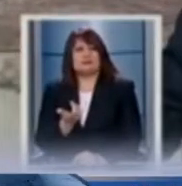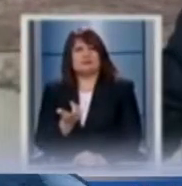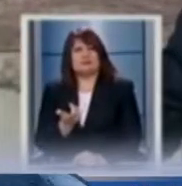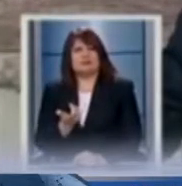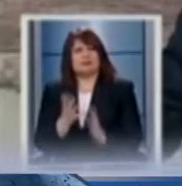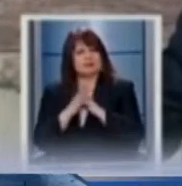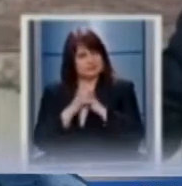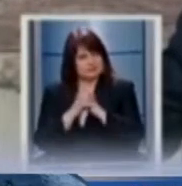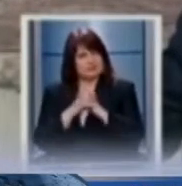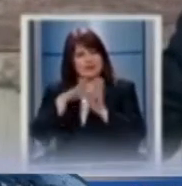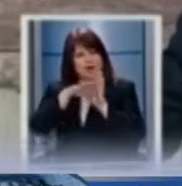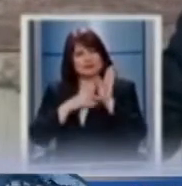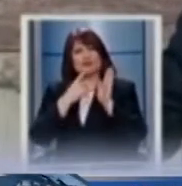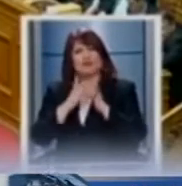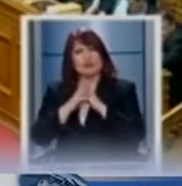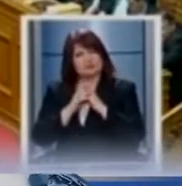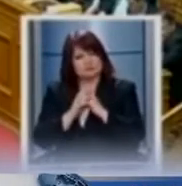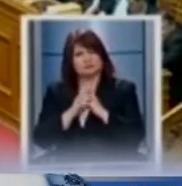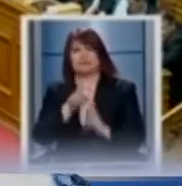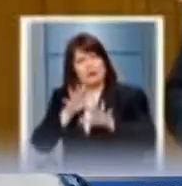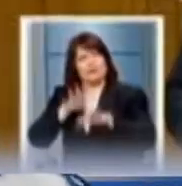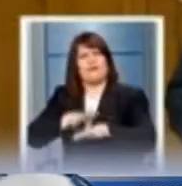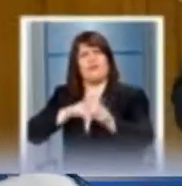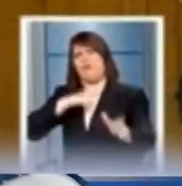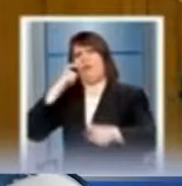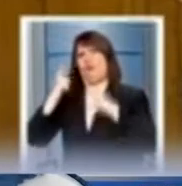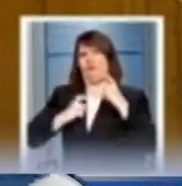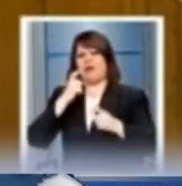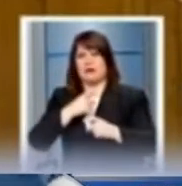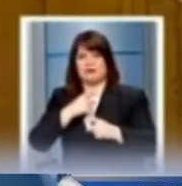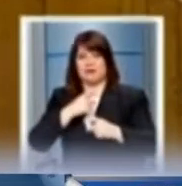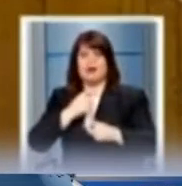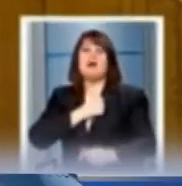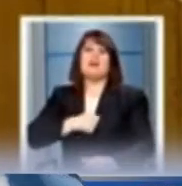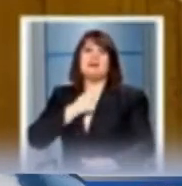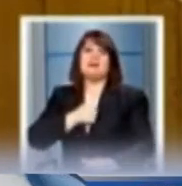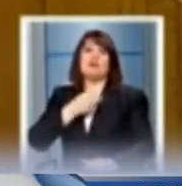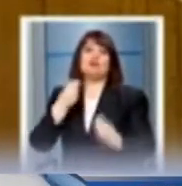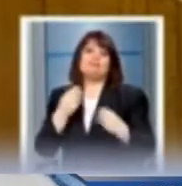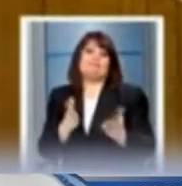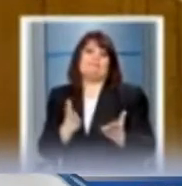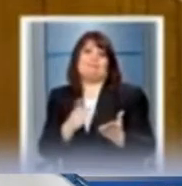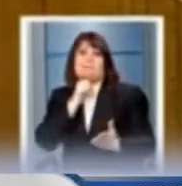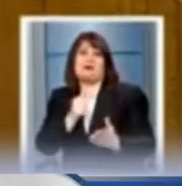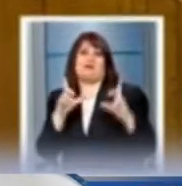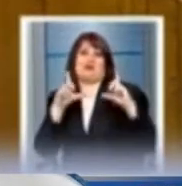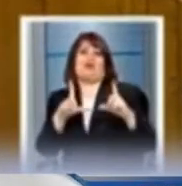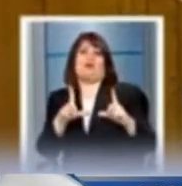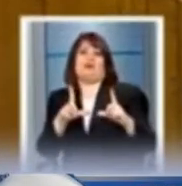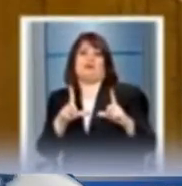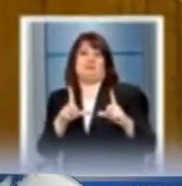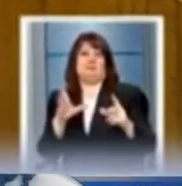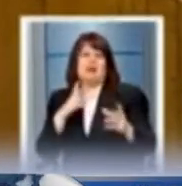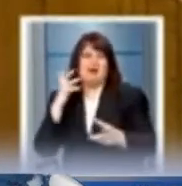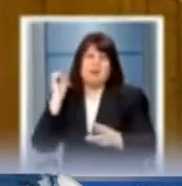άμεσα προκειμένου να προκηρυχθούν εκλογές. Οι βανδαλισμοί, η βία και η καταστροφή